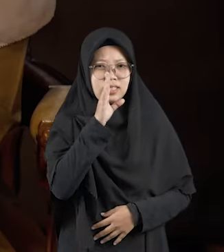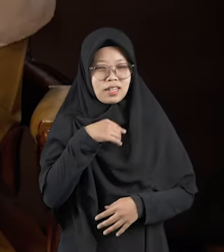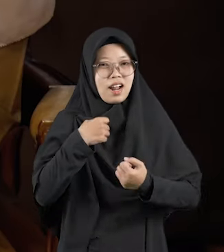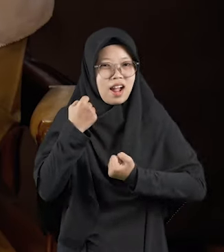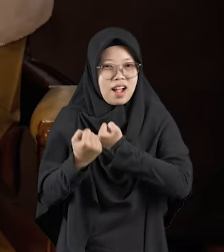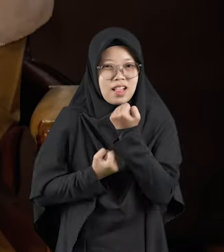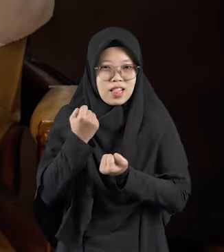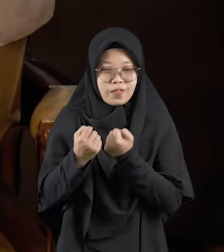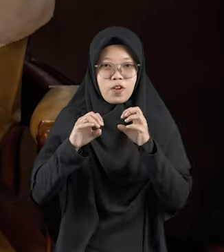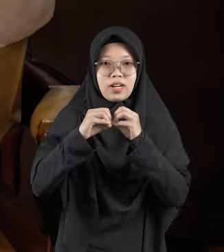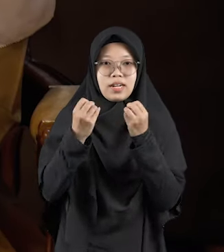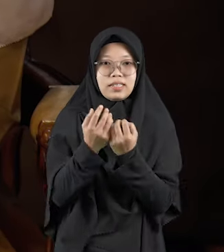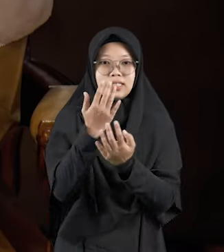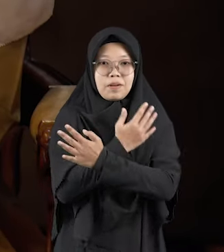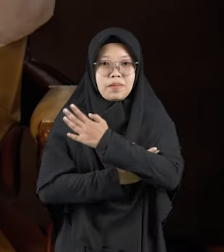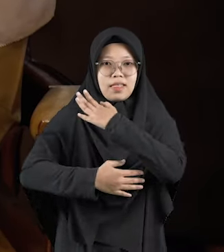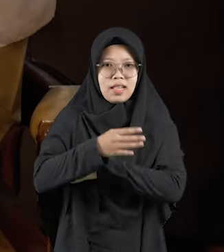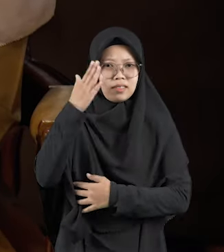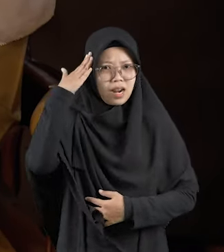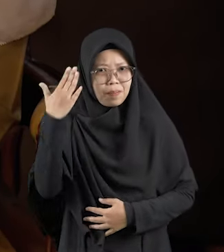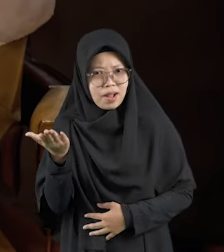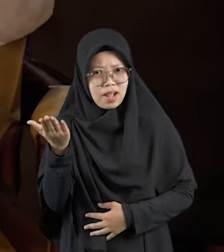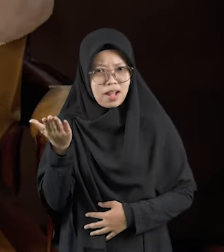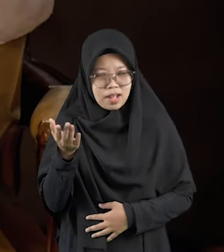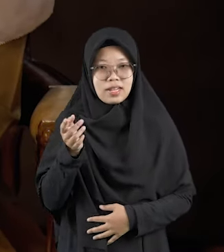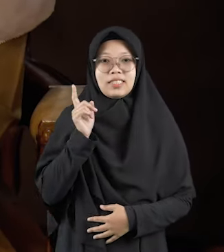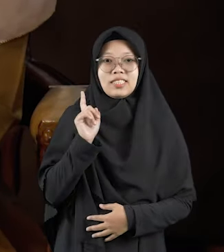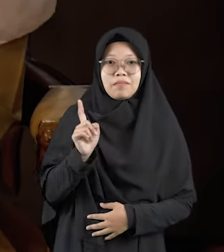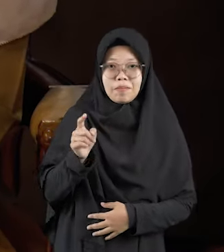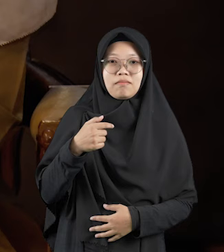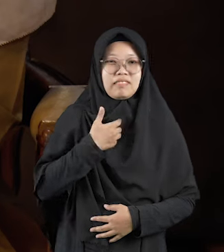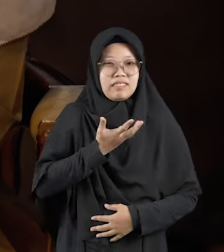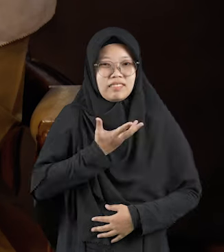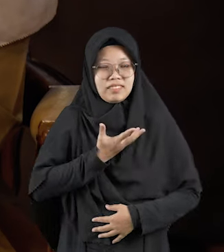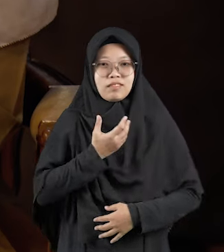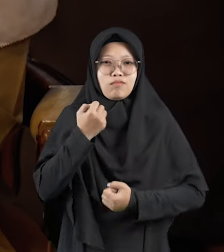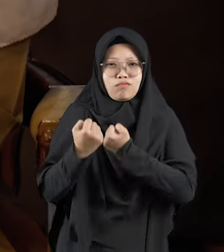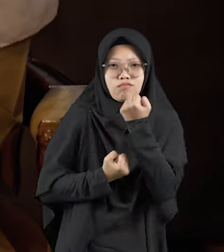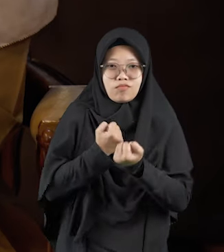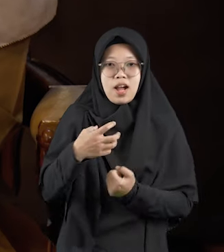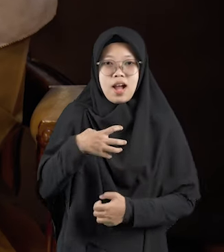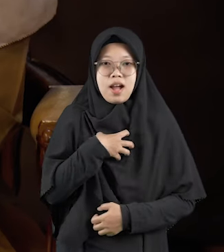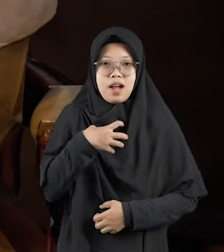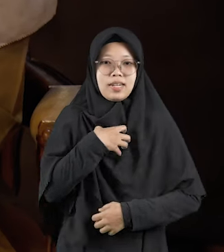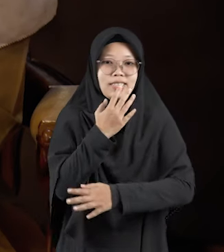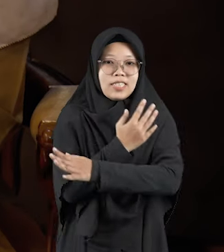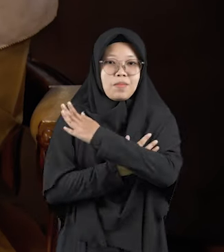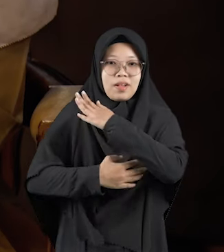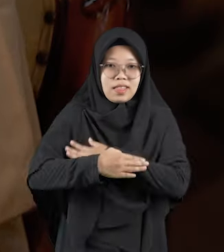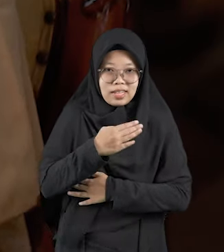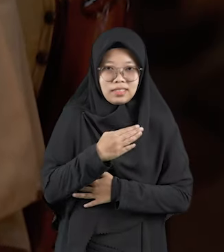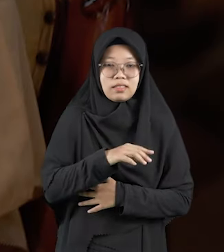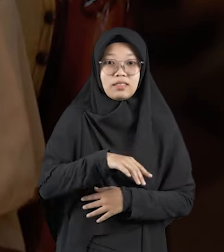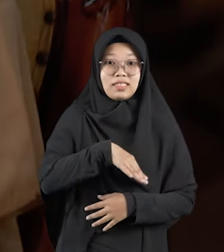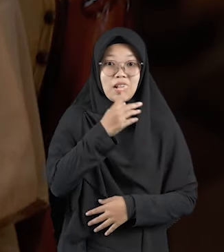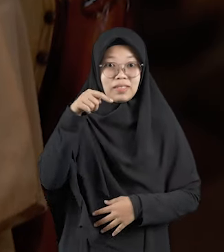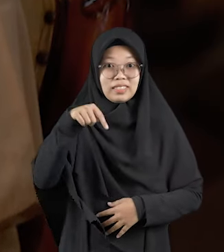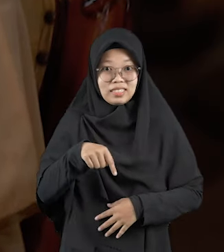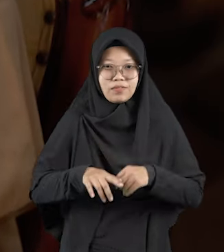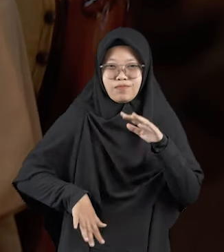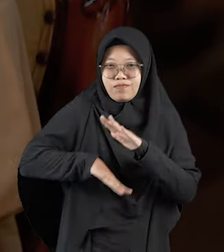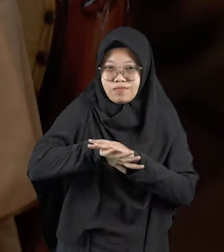jadi alasan mengapa saya aktif di organisasi disabilitas pastinya karena saya ingin memperjuangkan hak-hak disabilitas